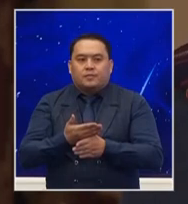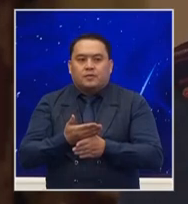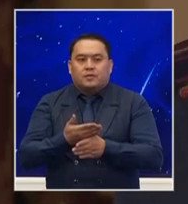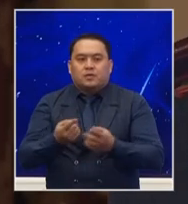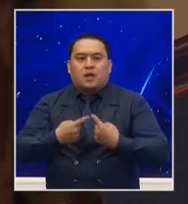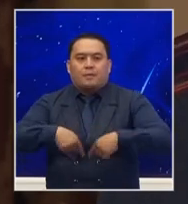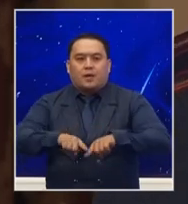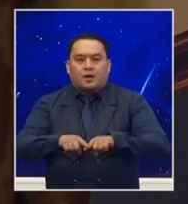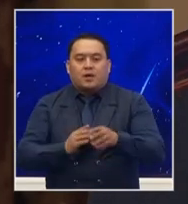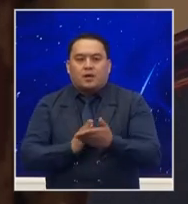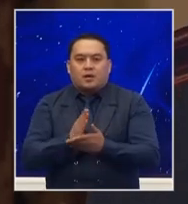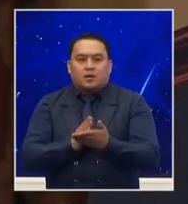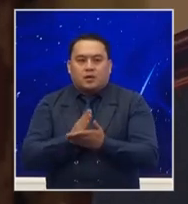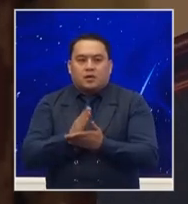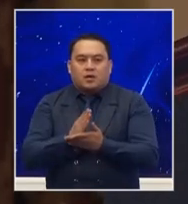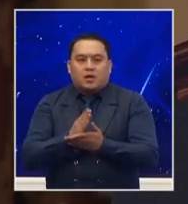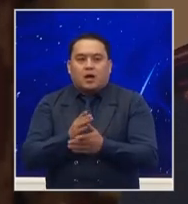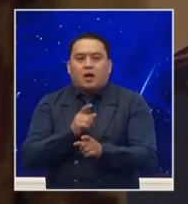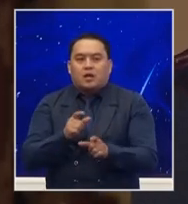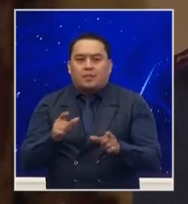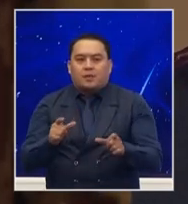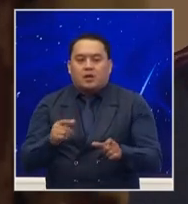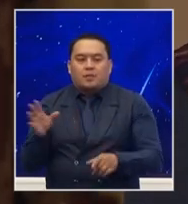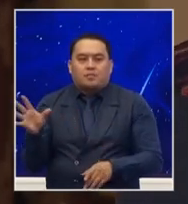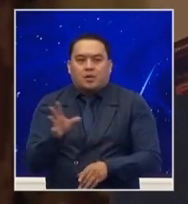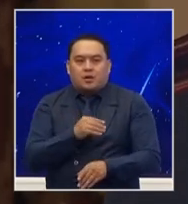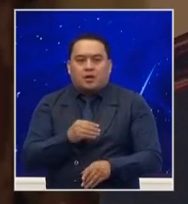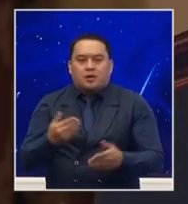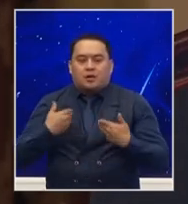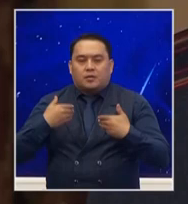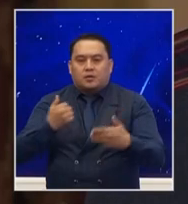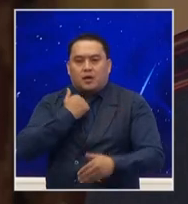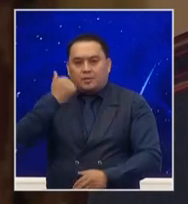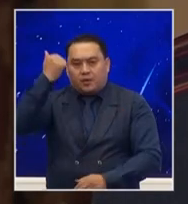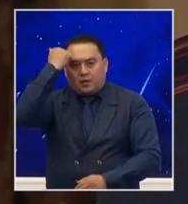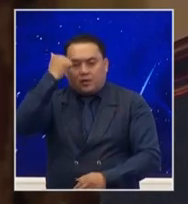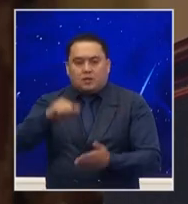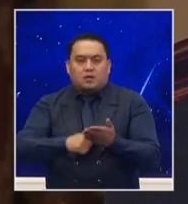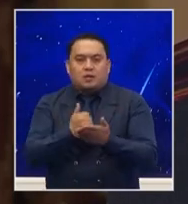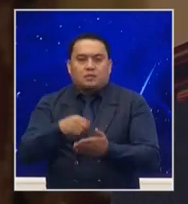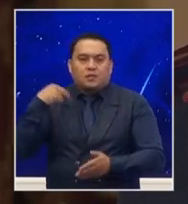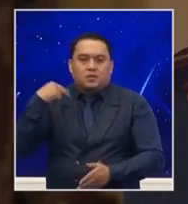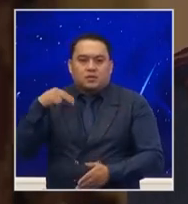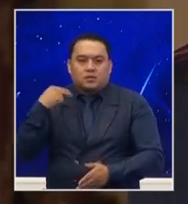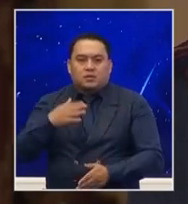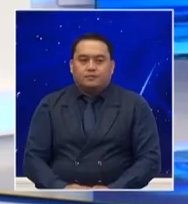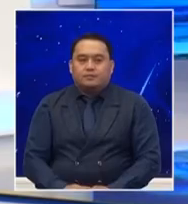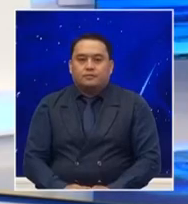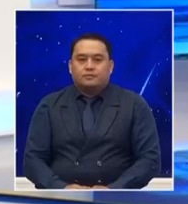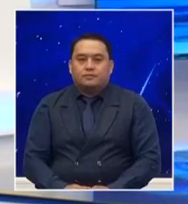Департамент қызметкерлері барлық азаматтардың атынан сол кісілерге мың алғыс, ел басына президентіне